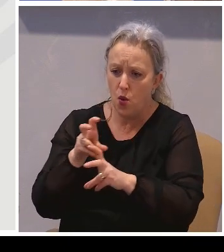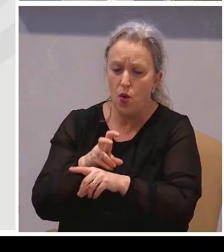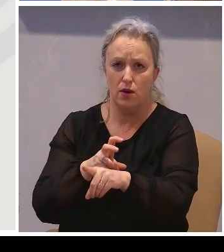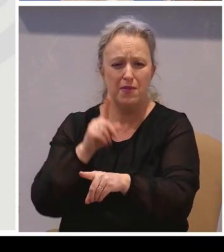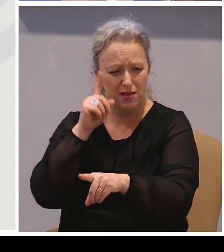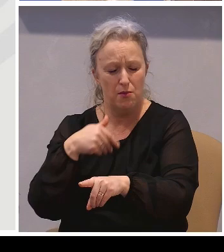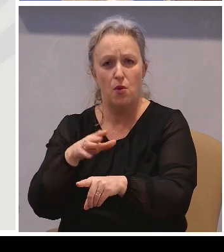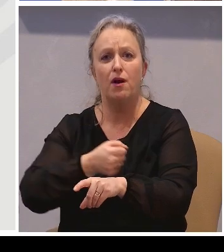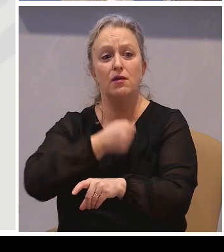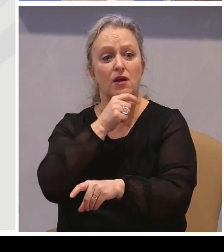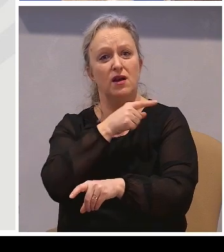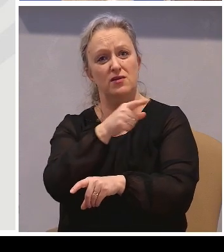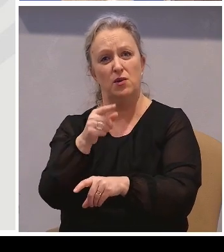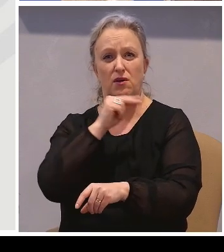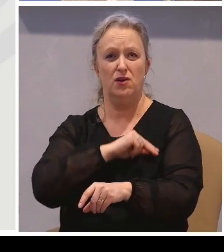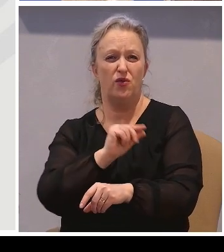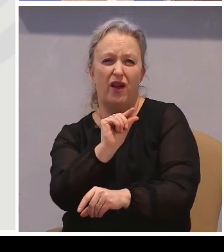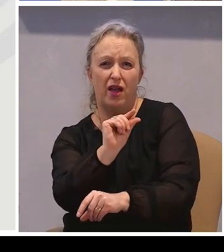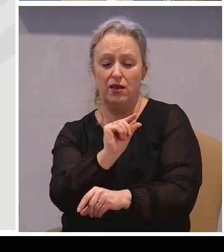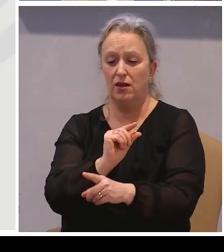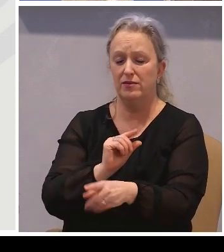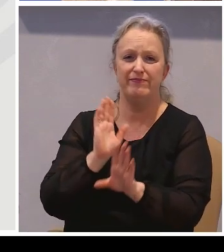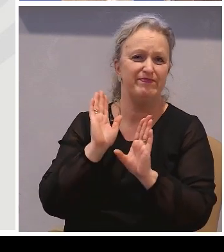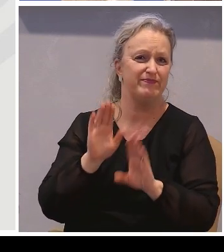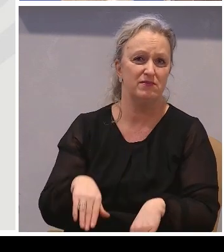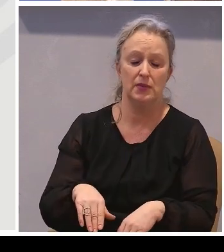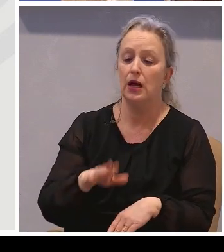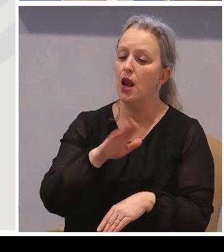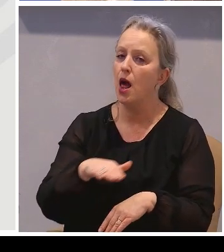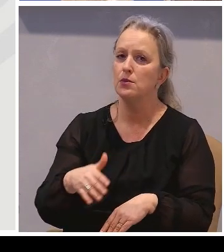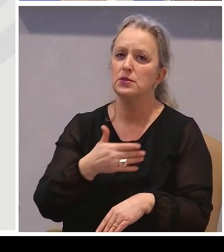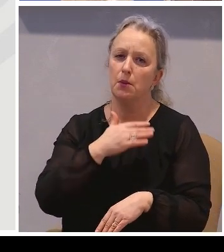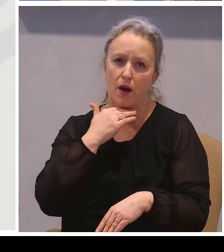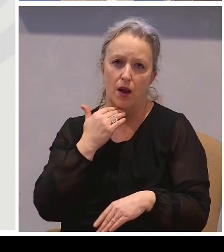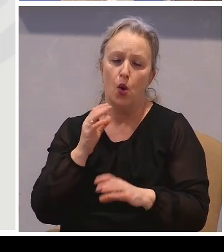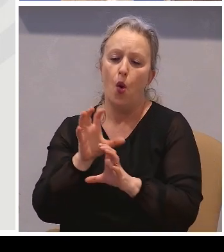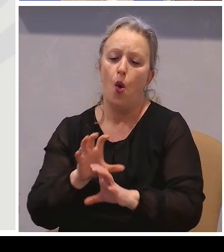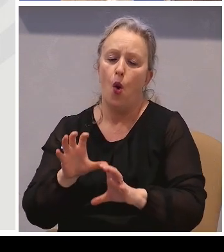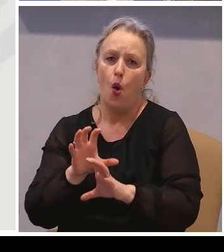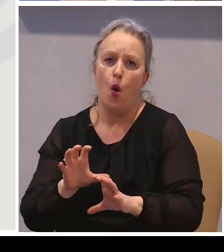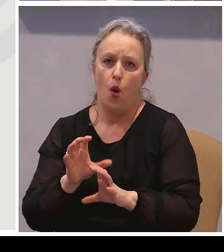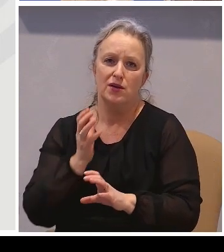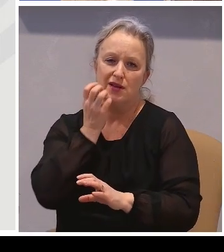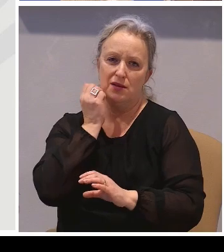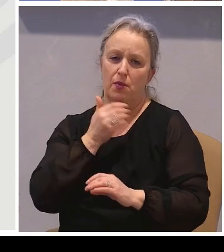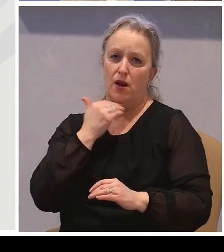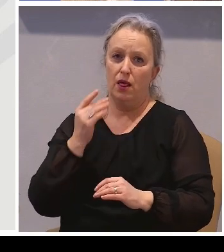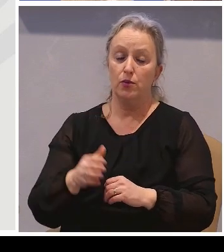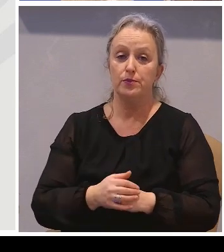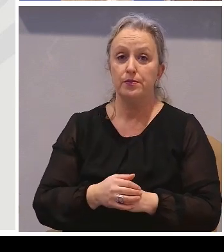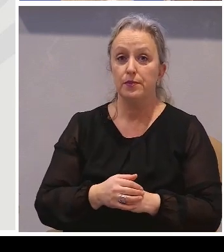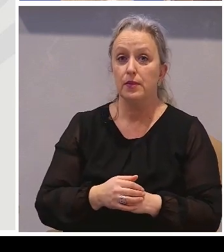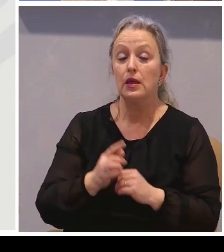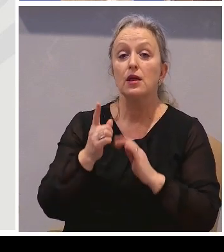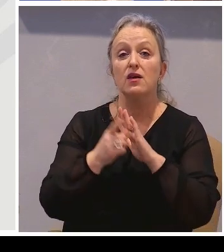ravimite benefit lisakasu on olnud väga in väike. comparison Et lapsi to ikkagi the päris palju present säästetakse ka uuringutest. medicines, then this mis see medicine kõik doesn't kaasa